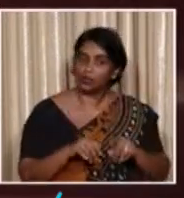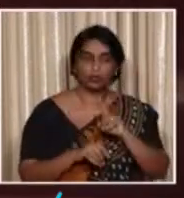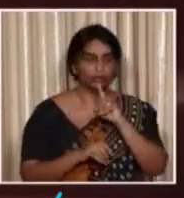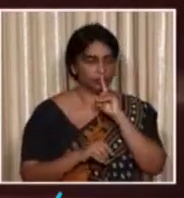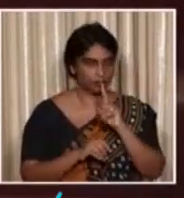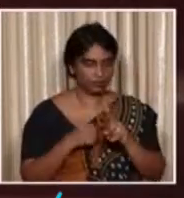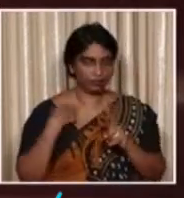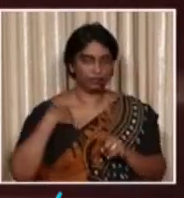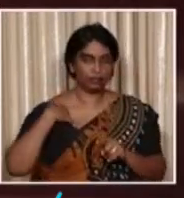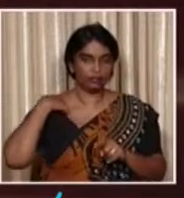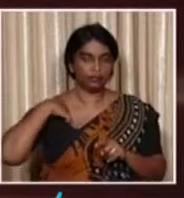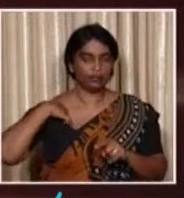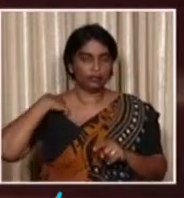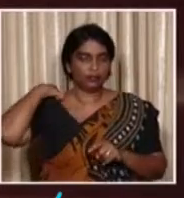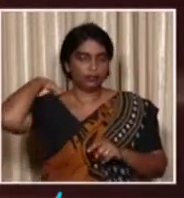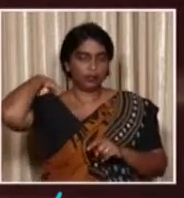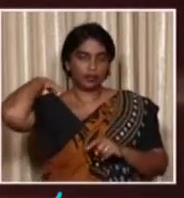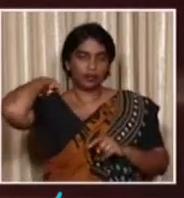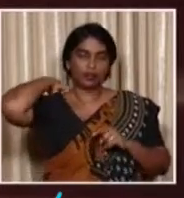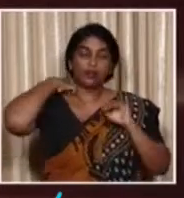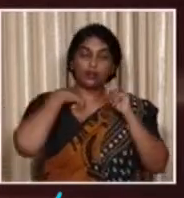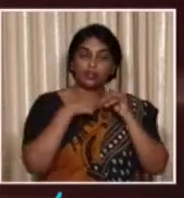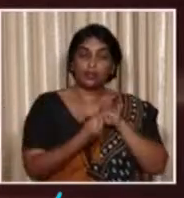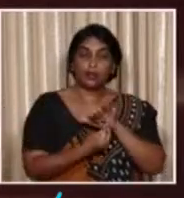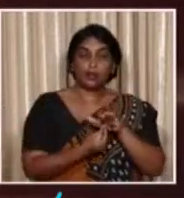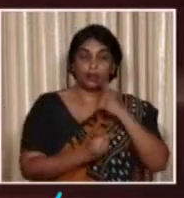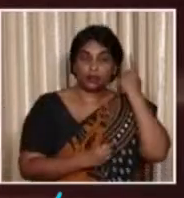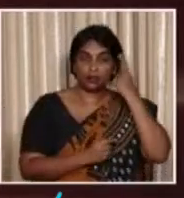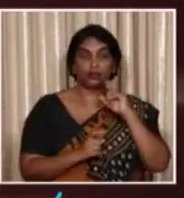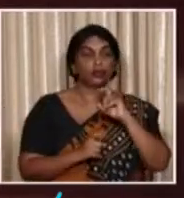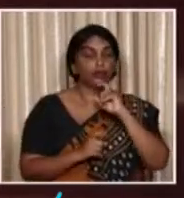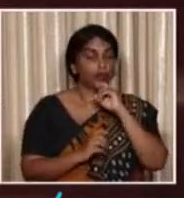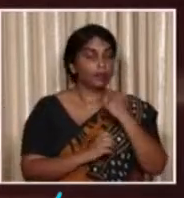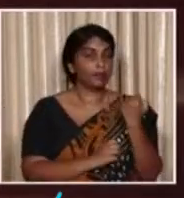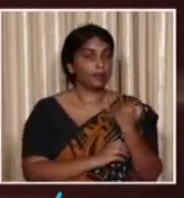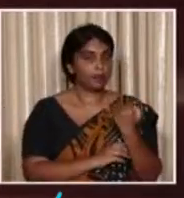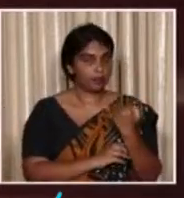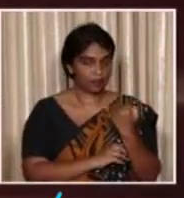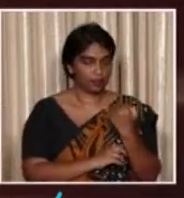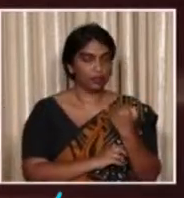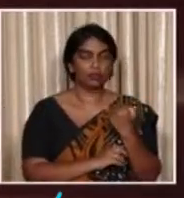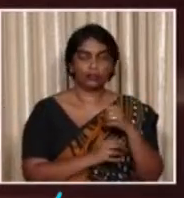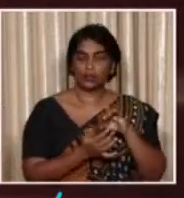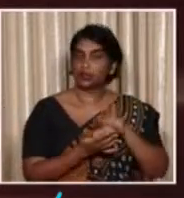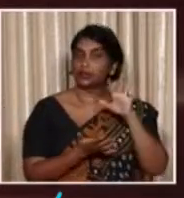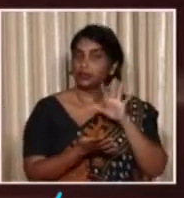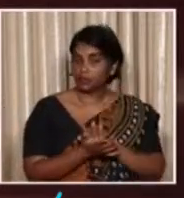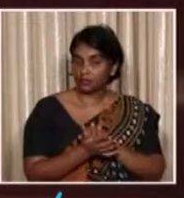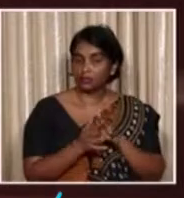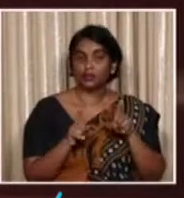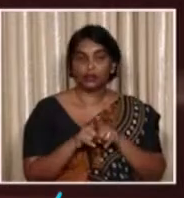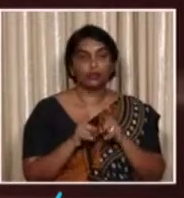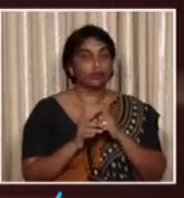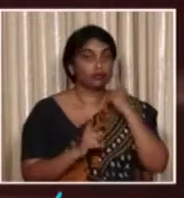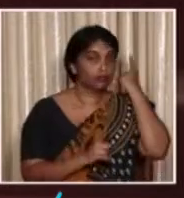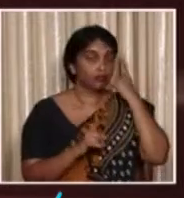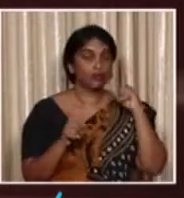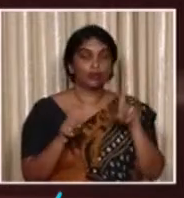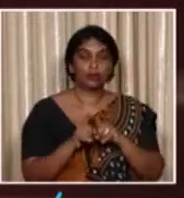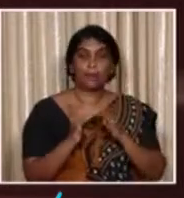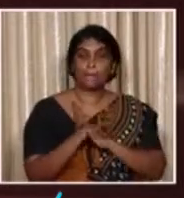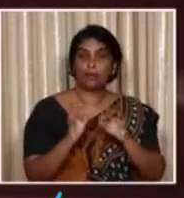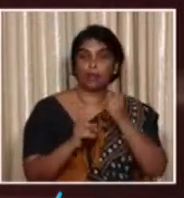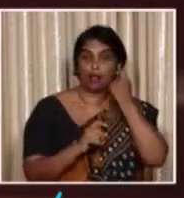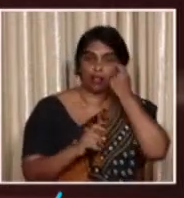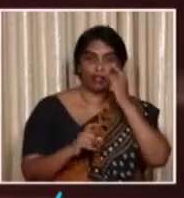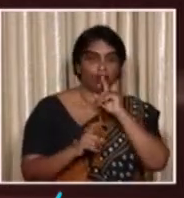දන්වා සිටියෙමි. සමහර පරිසර විශේෂඥයන් අධිකරණ බලය තීරණය කරනු ලබන විසරදයන් මෙන් මාධ්‍යට